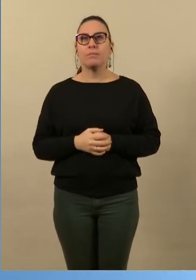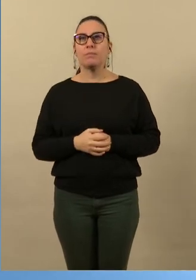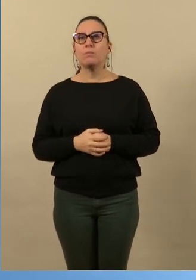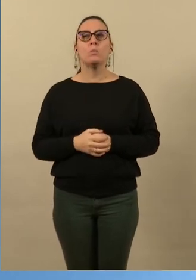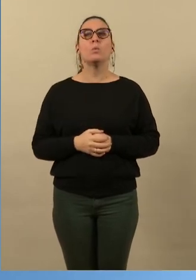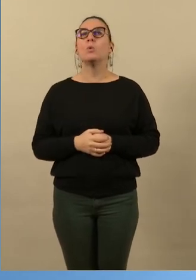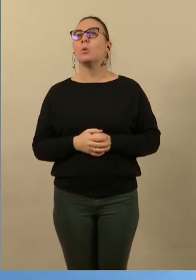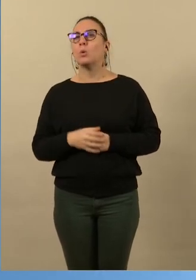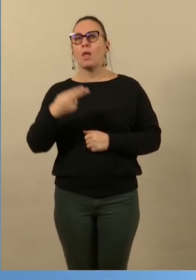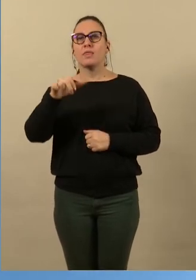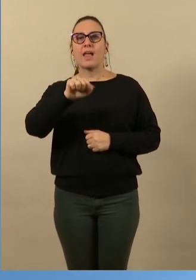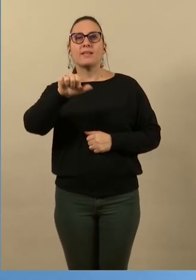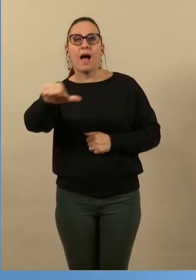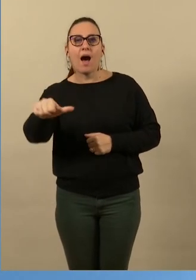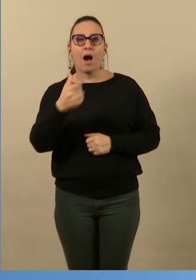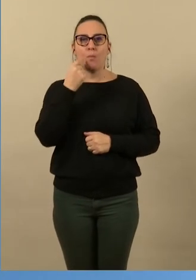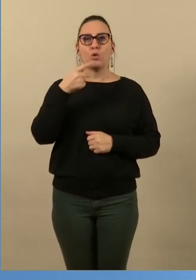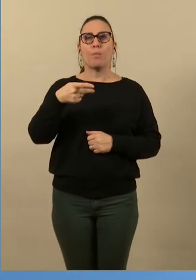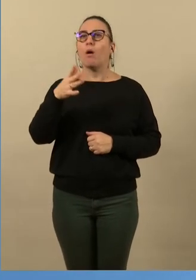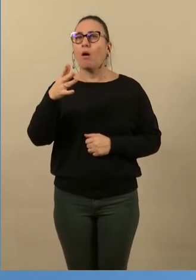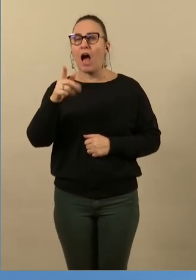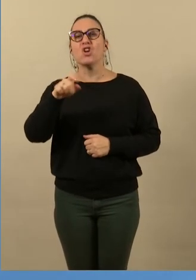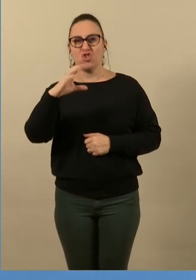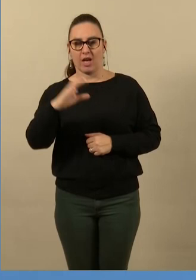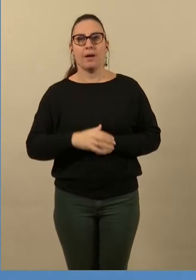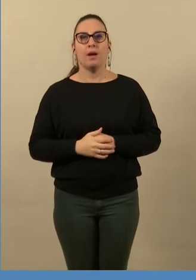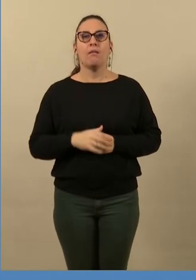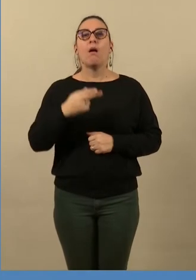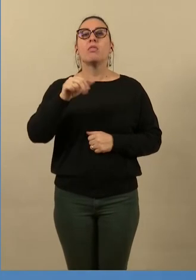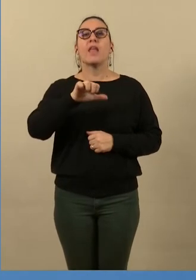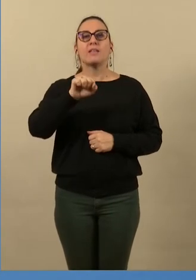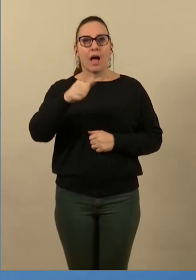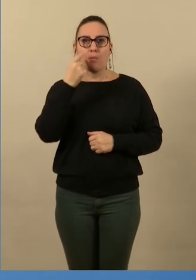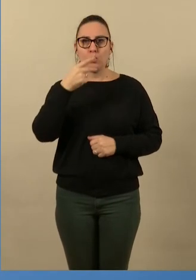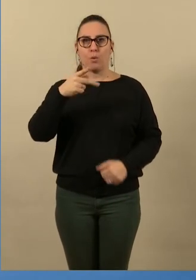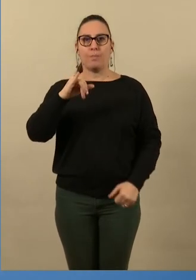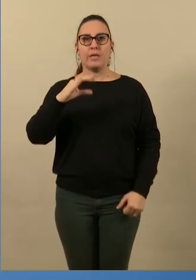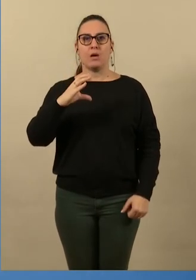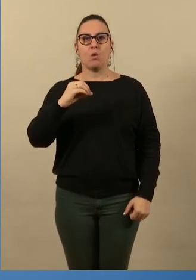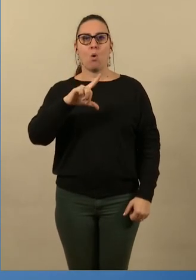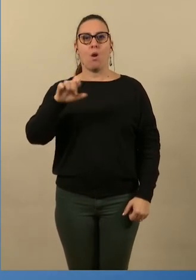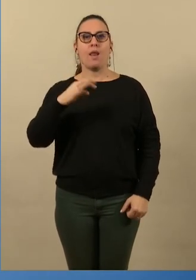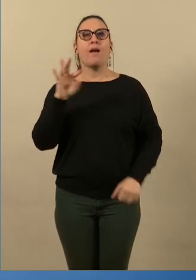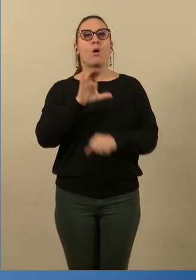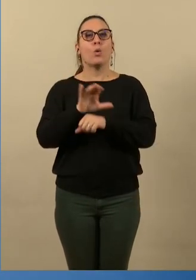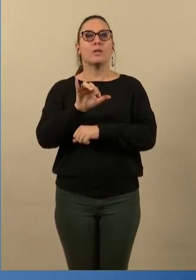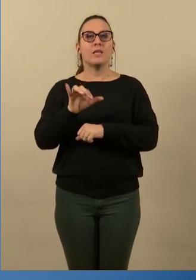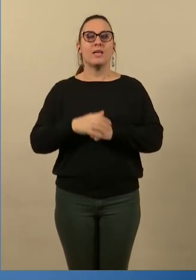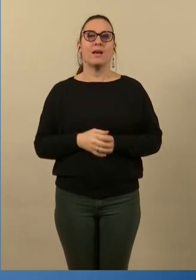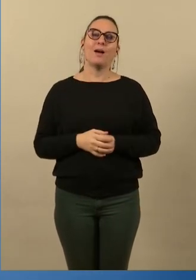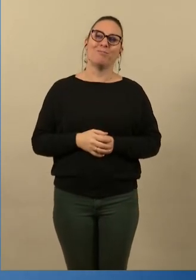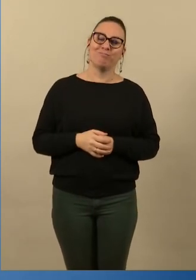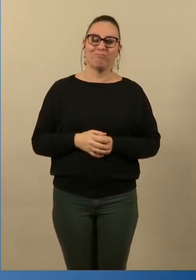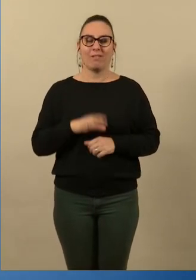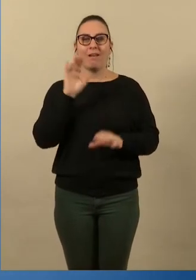gdes NASA Monsieur P Jeck NASA monsieur Picolet qui vote contre